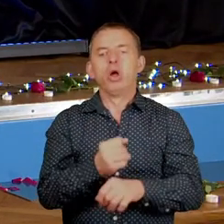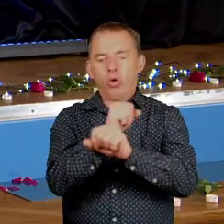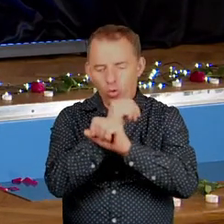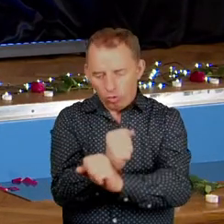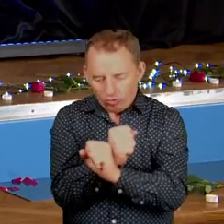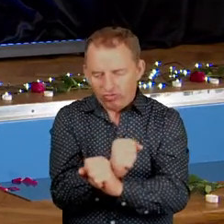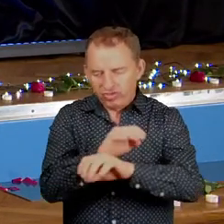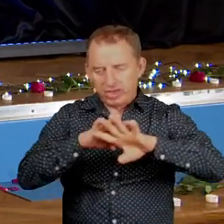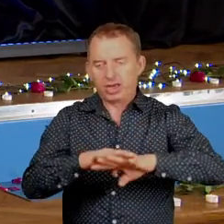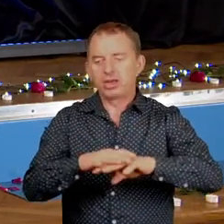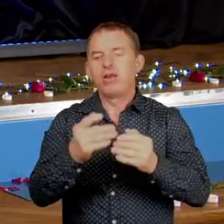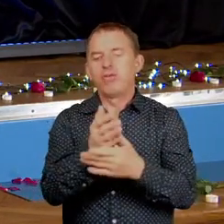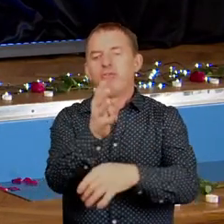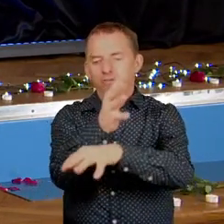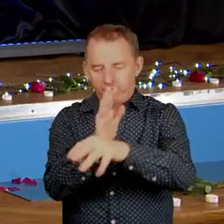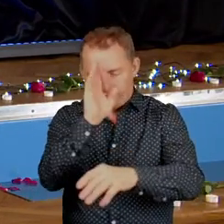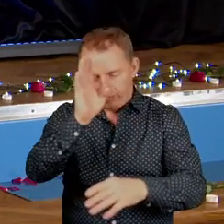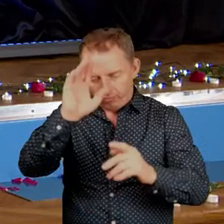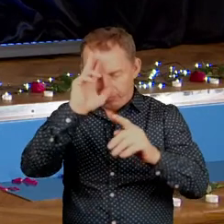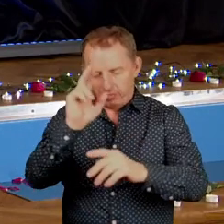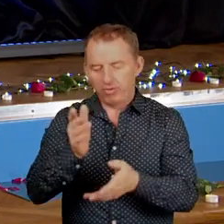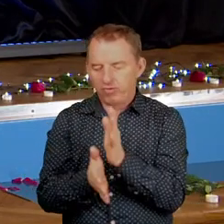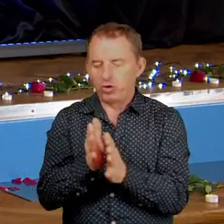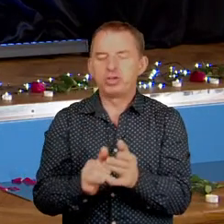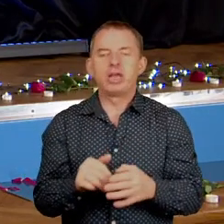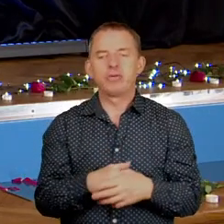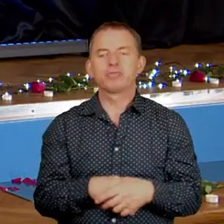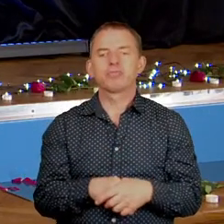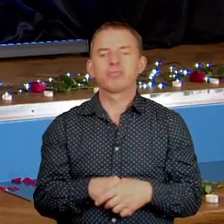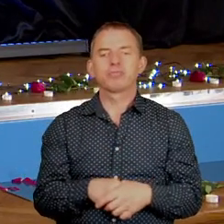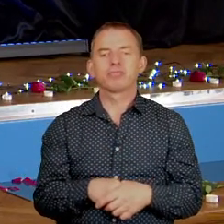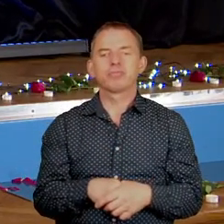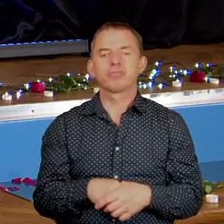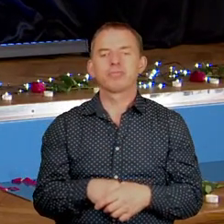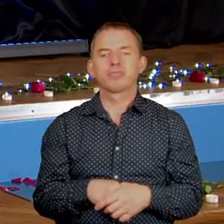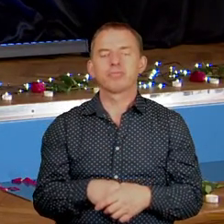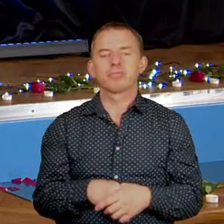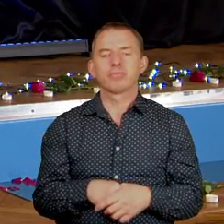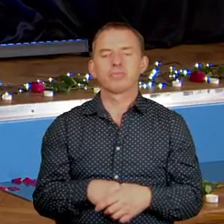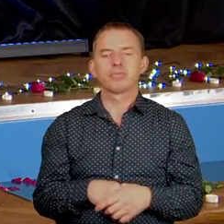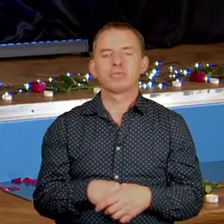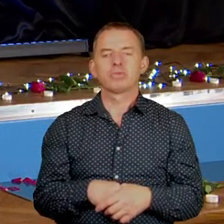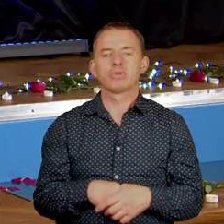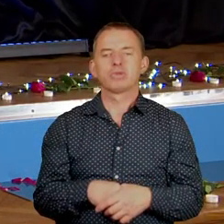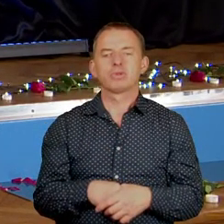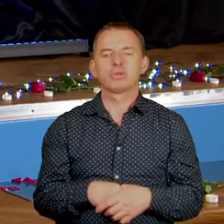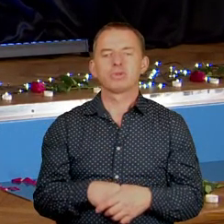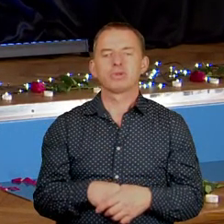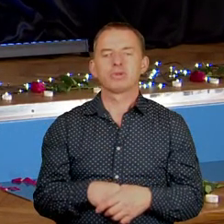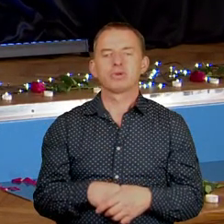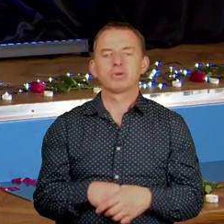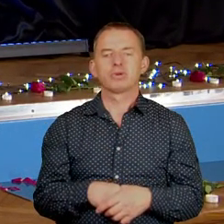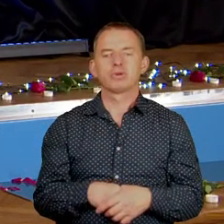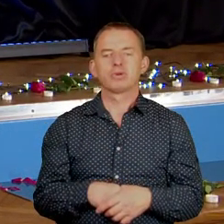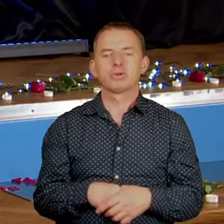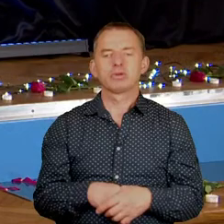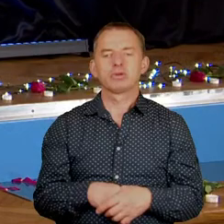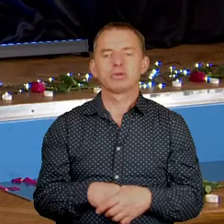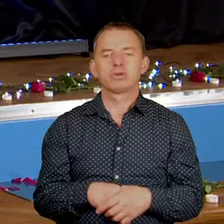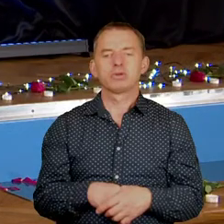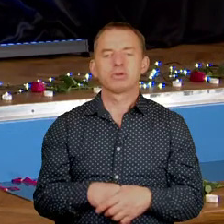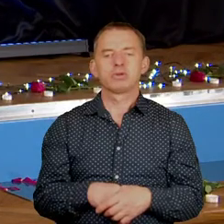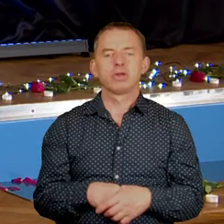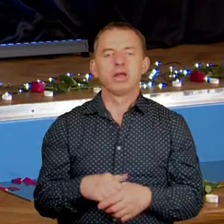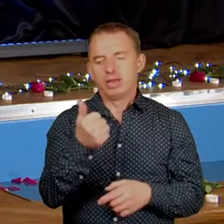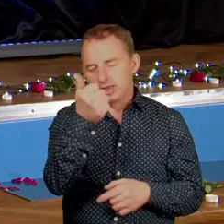uwięzionych po wojnie. One American prisoner of war was a man by the name of Murdo Ewan McDonald.